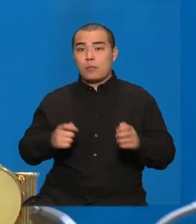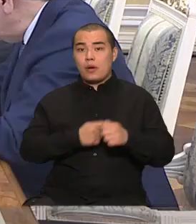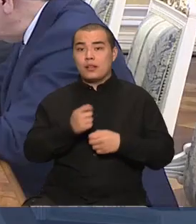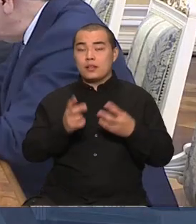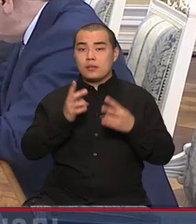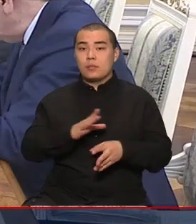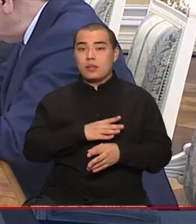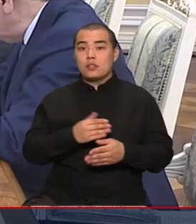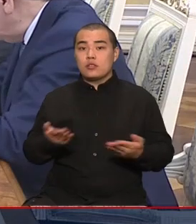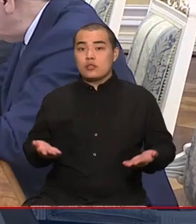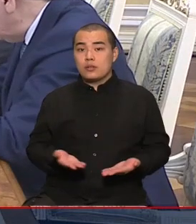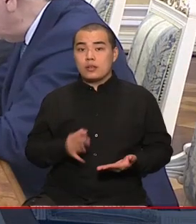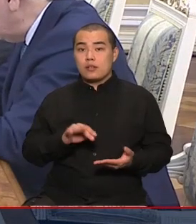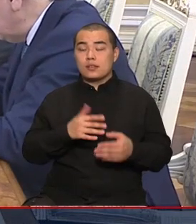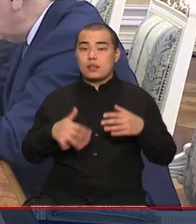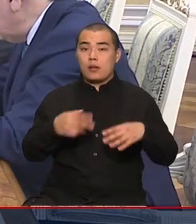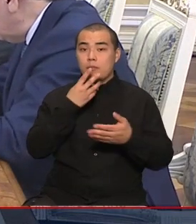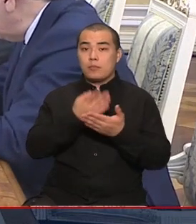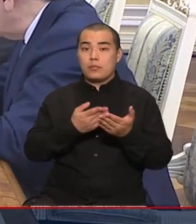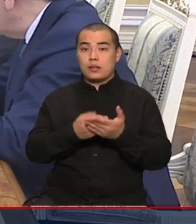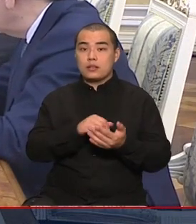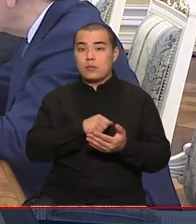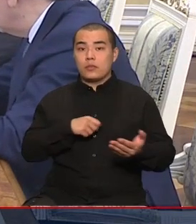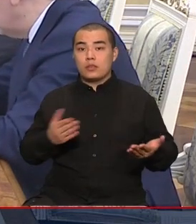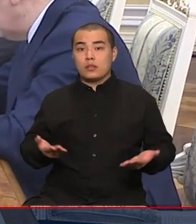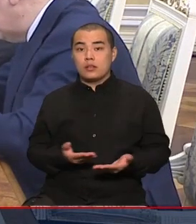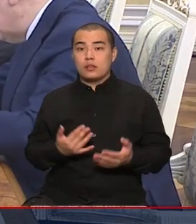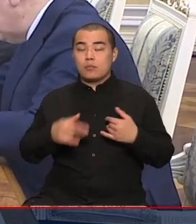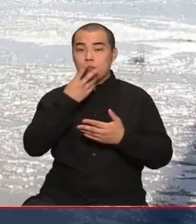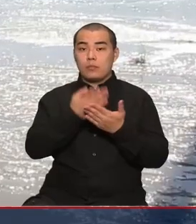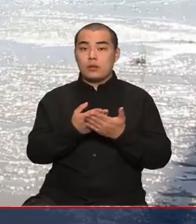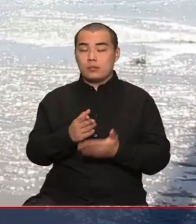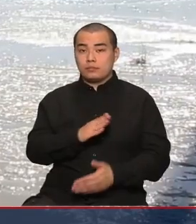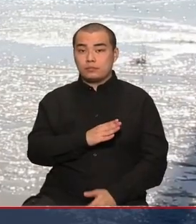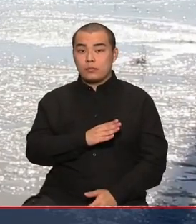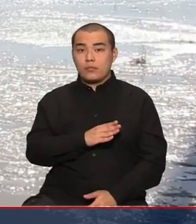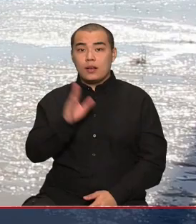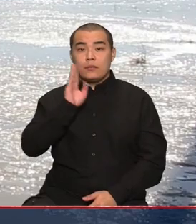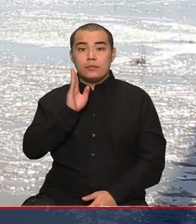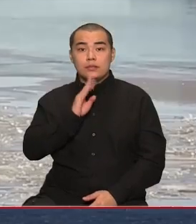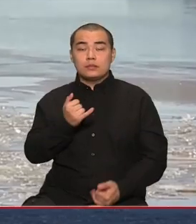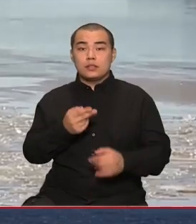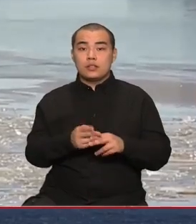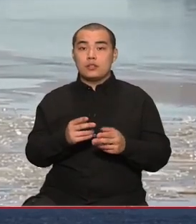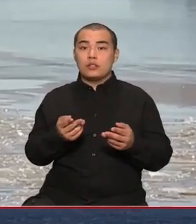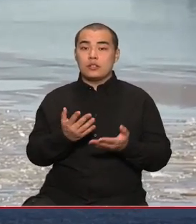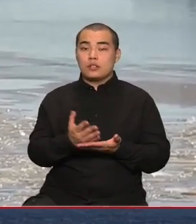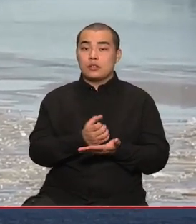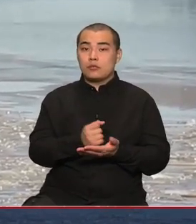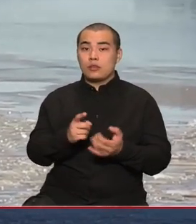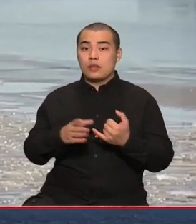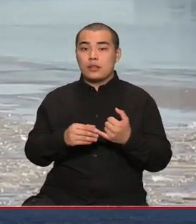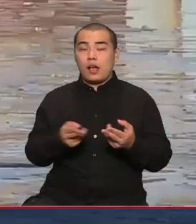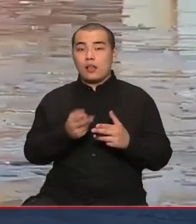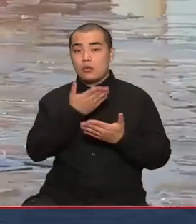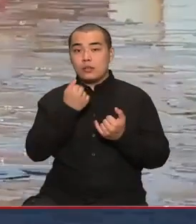Олар денсаулығы мен әл-ауқатына зиян келтіретін тұрмыстық қолайсыздықтарға тап болды. Қарғын су құрғақ жер қалдырмады, жан демей, мал демей,